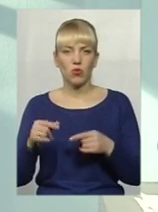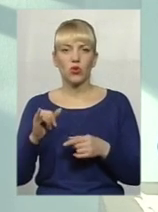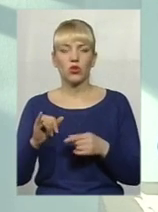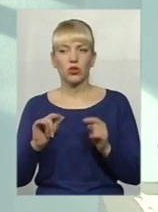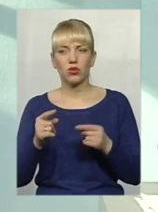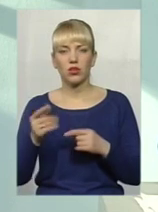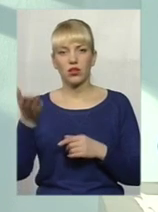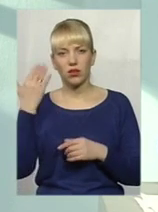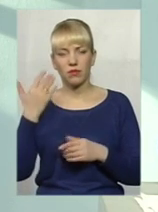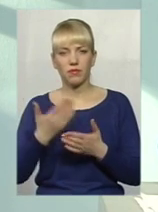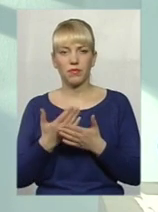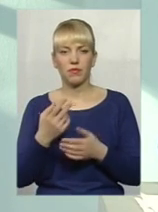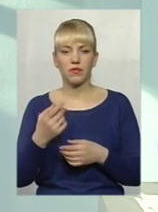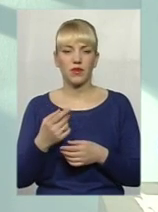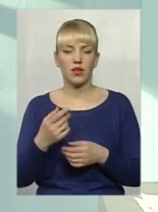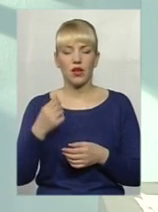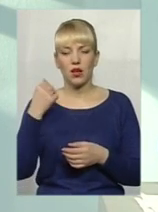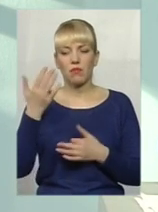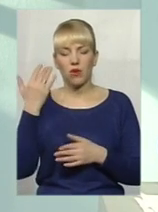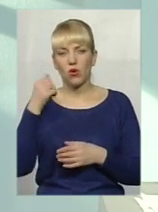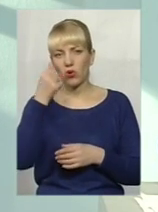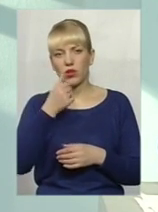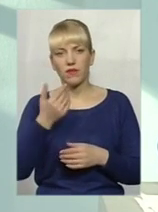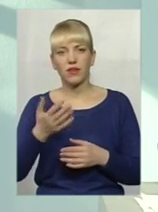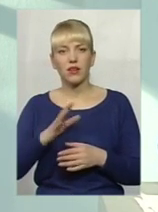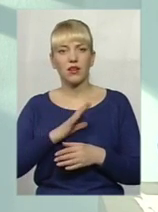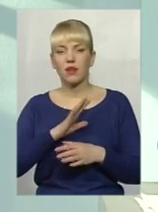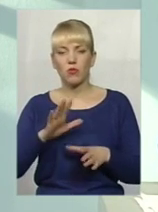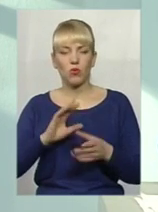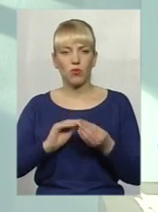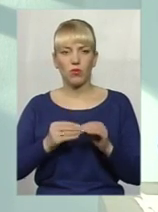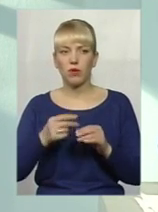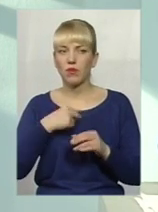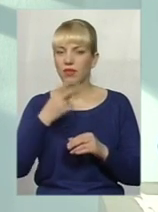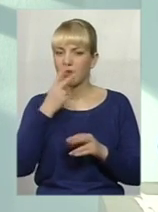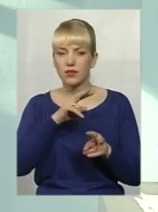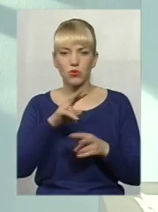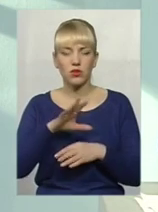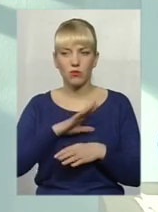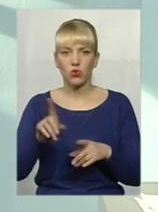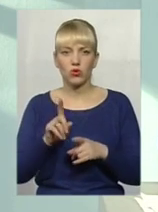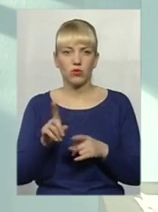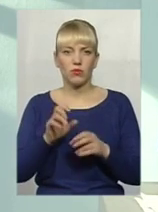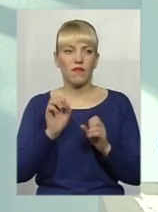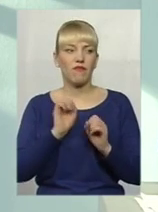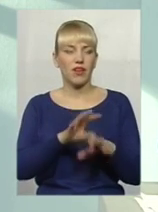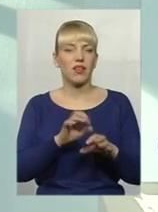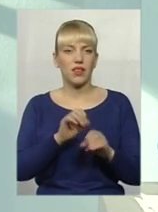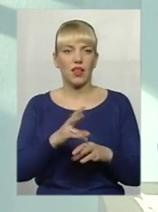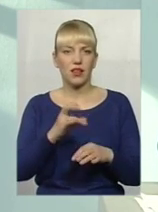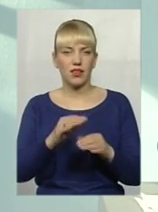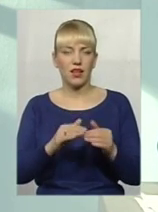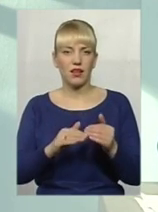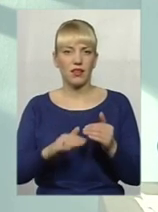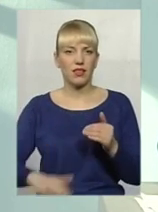от пару років назад, ще таких проблем не було, і ми ні разу не спостерігали, щоб нам викидали такими партіями на територію.